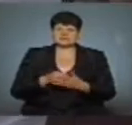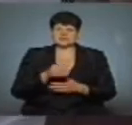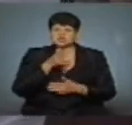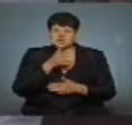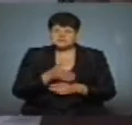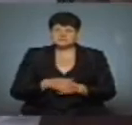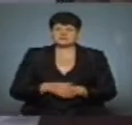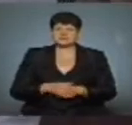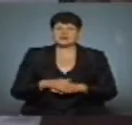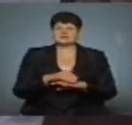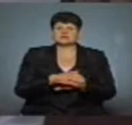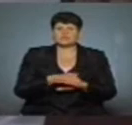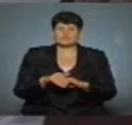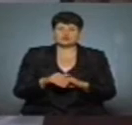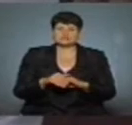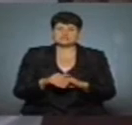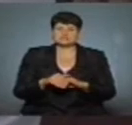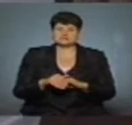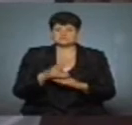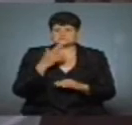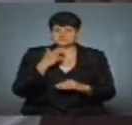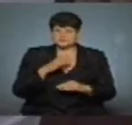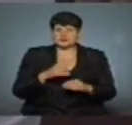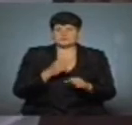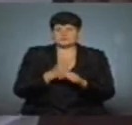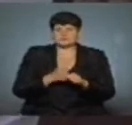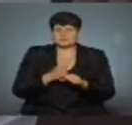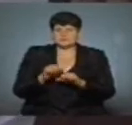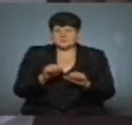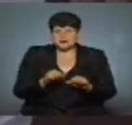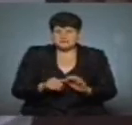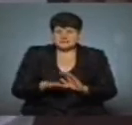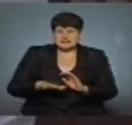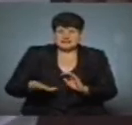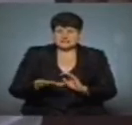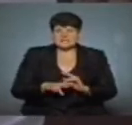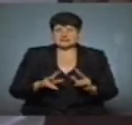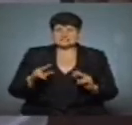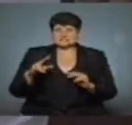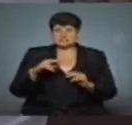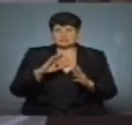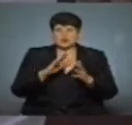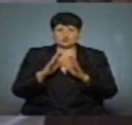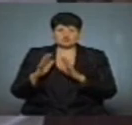вулиці підлаштовуємося, прибираємо територію щодня, стрижемо кущі,